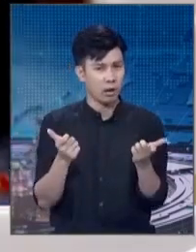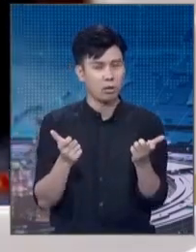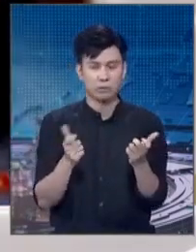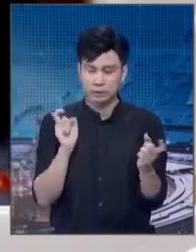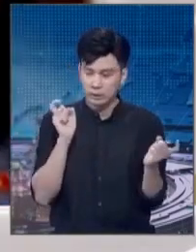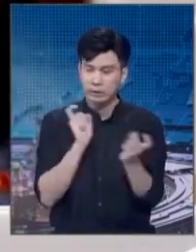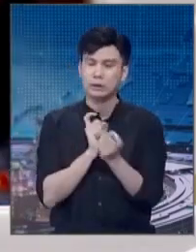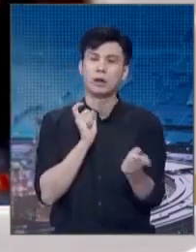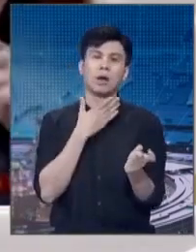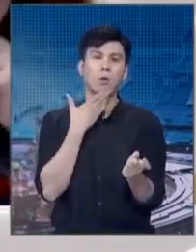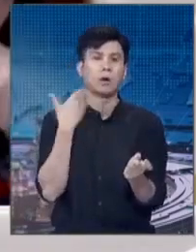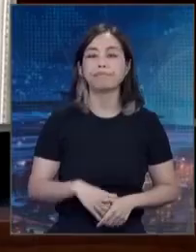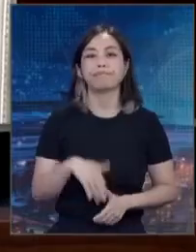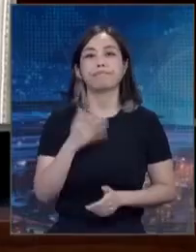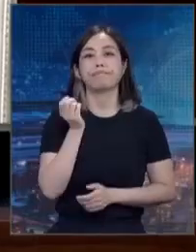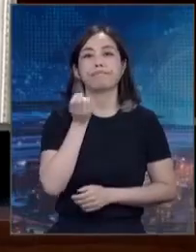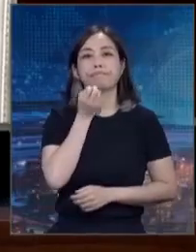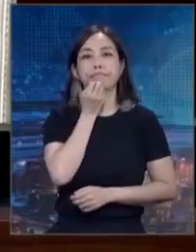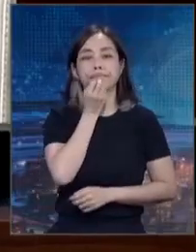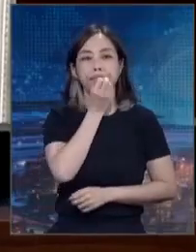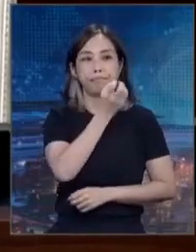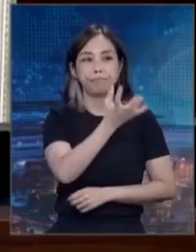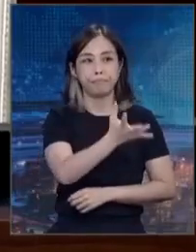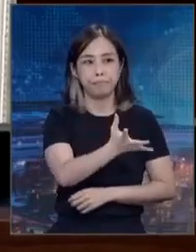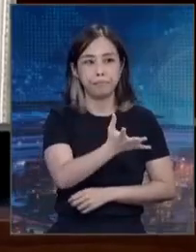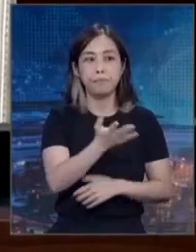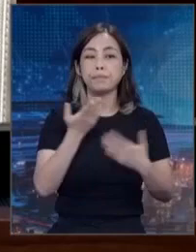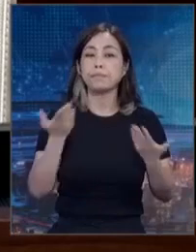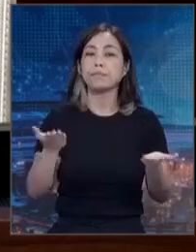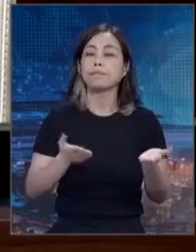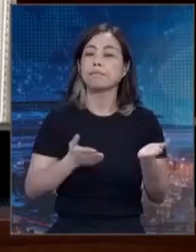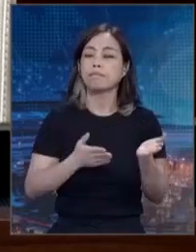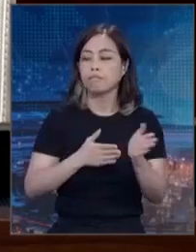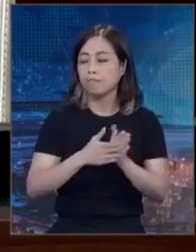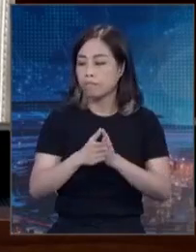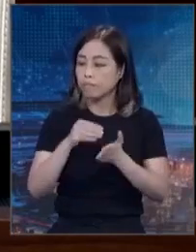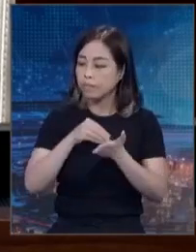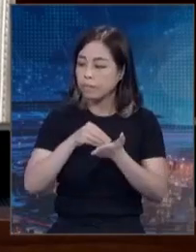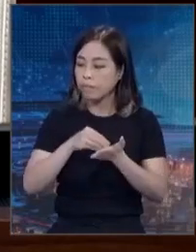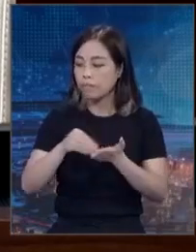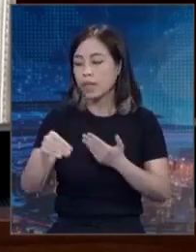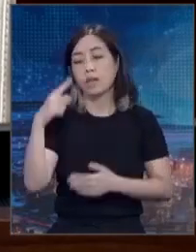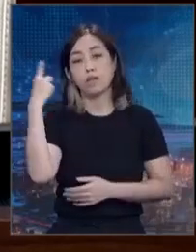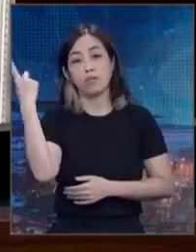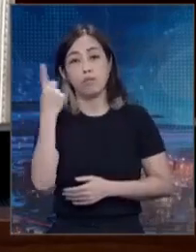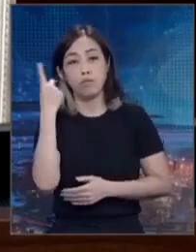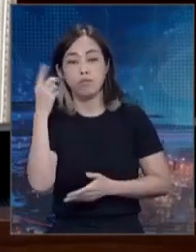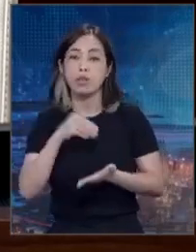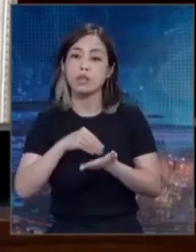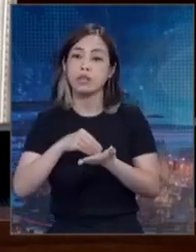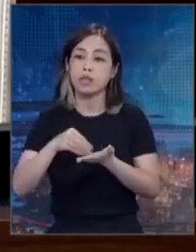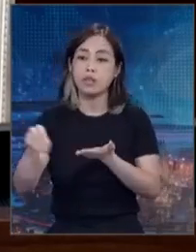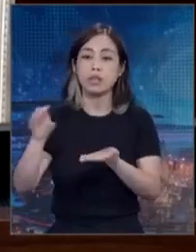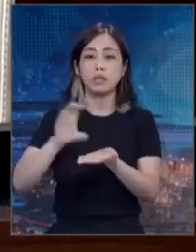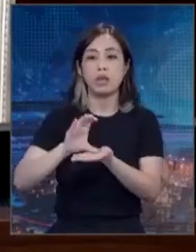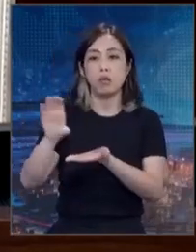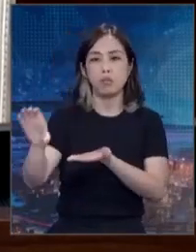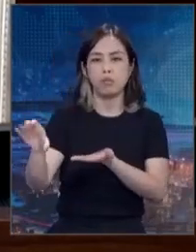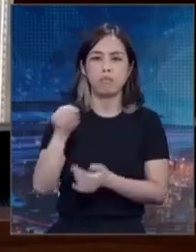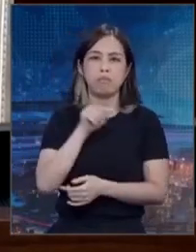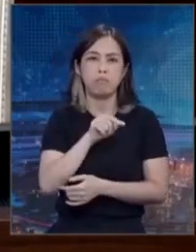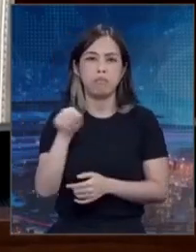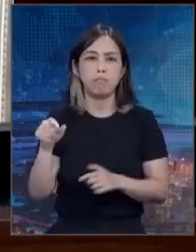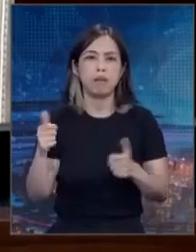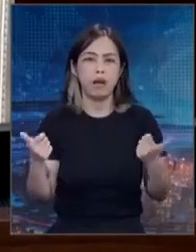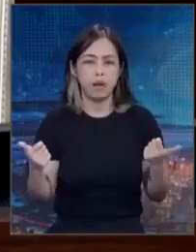nhất, hay nói cách khác là yên tâm nhất. Về cái ranh giới giữa chi thường xuyên và chi đầu tư thì trên cơ sở cái